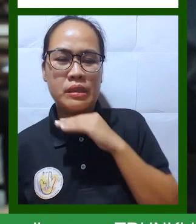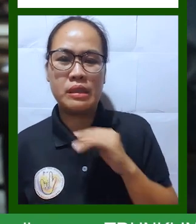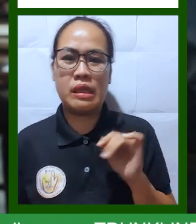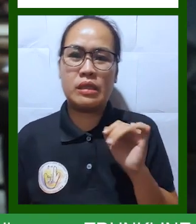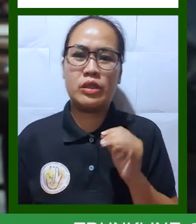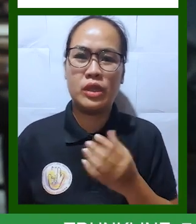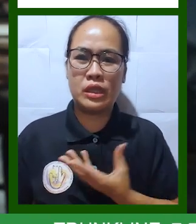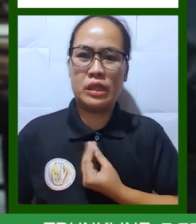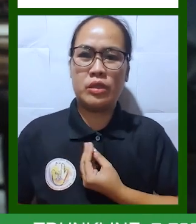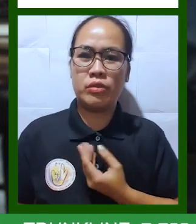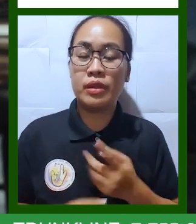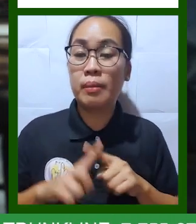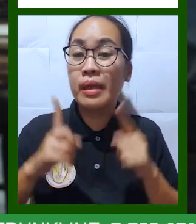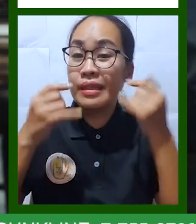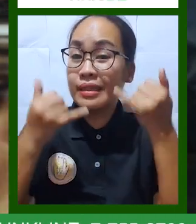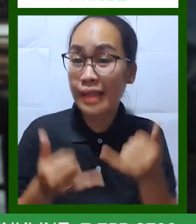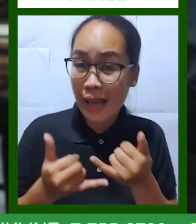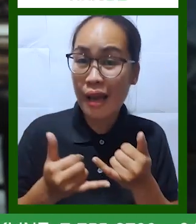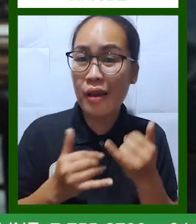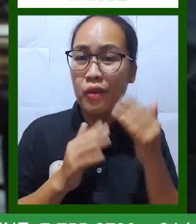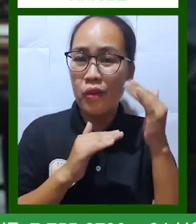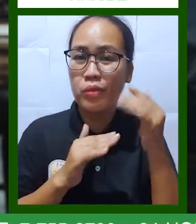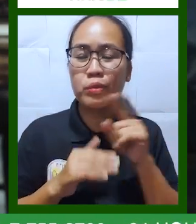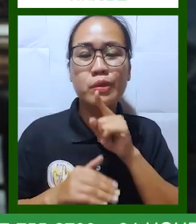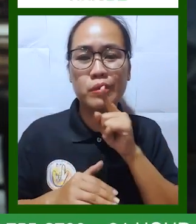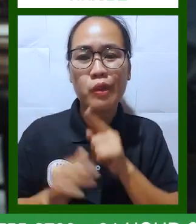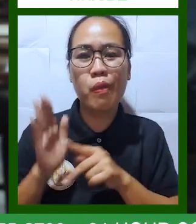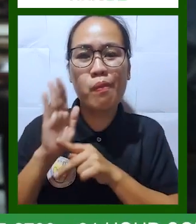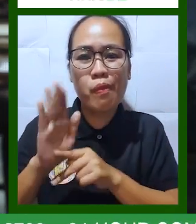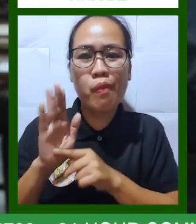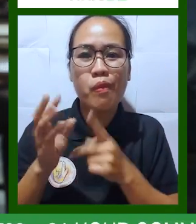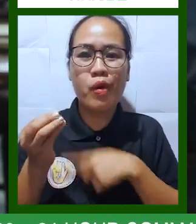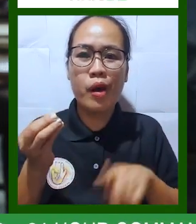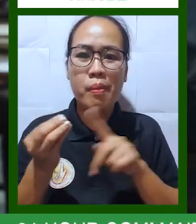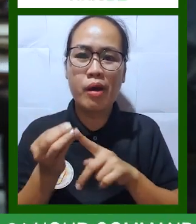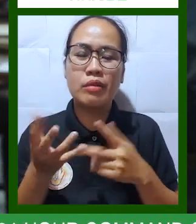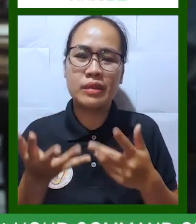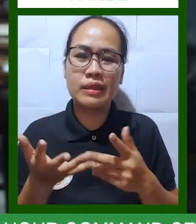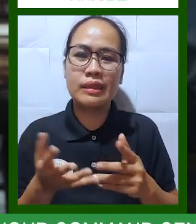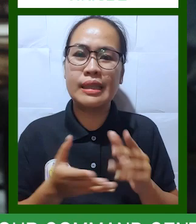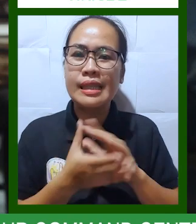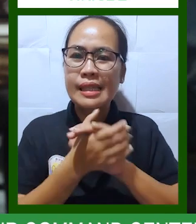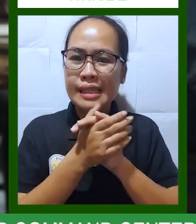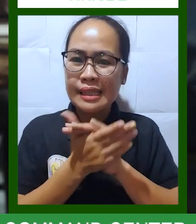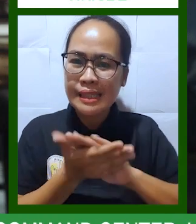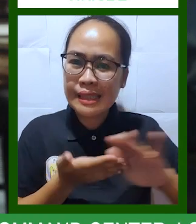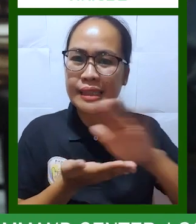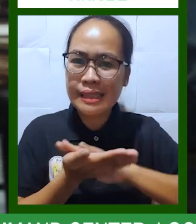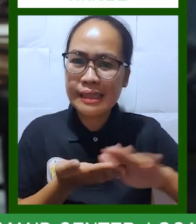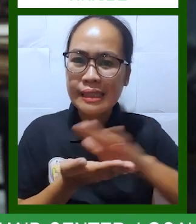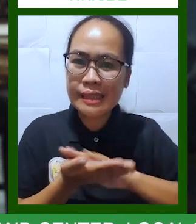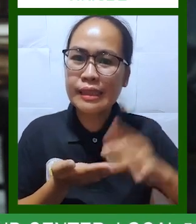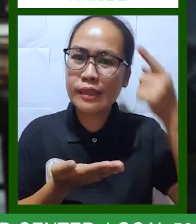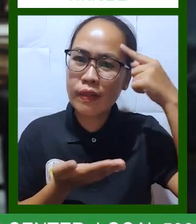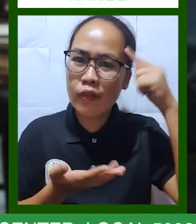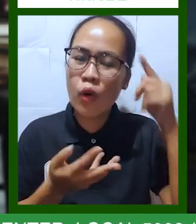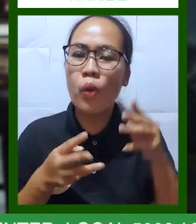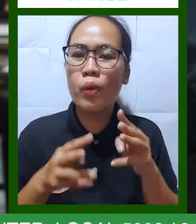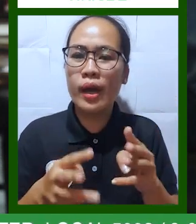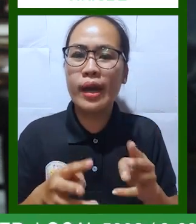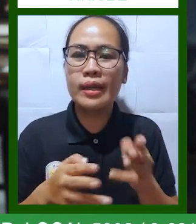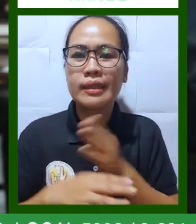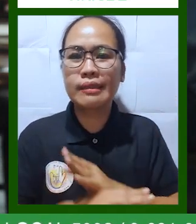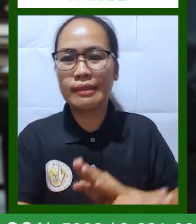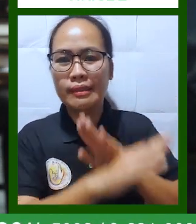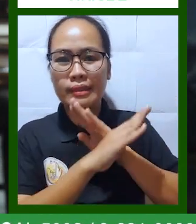selan, takot sa bakterya. Diba? Pero ngayon siguro na-prove naman natin, dahil sa kalinisan, isa itong paraan